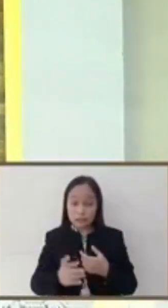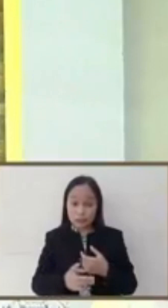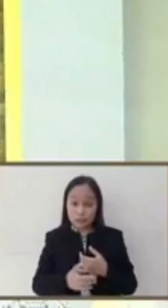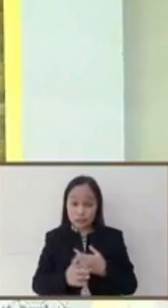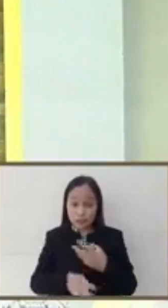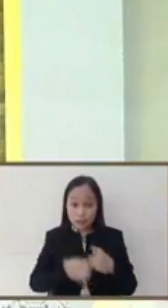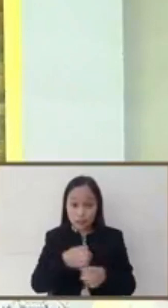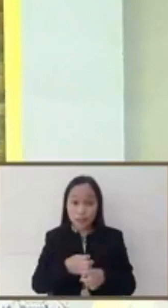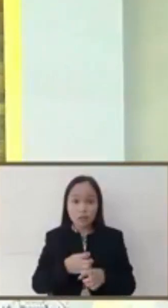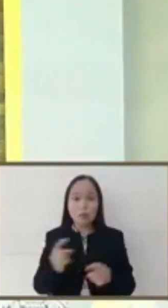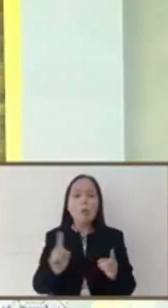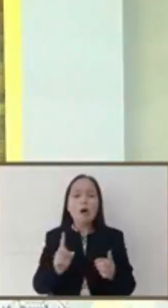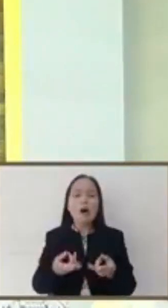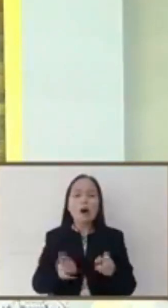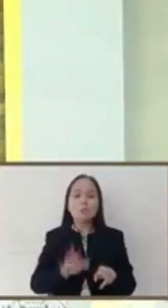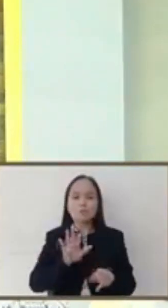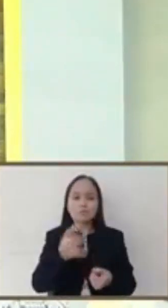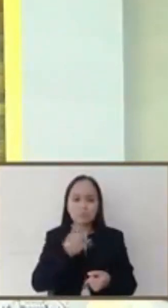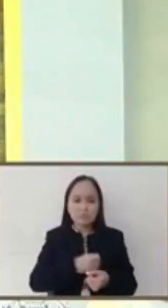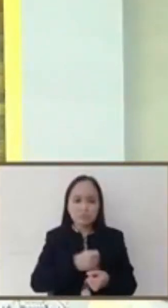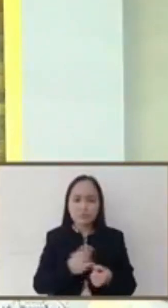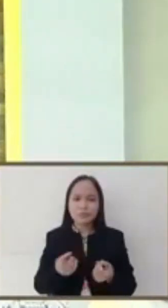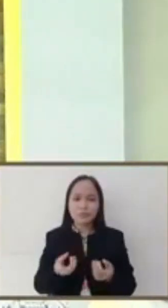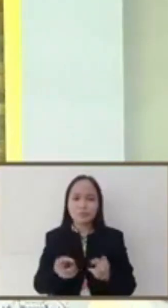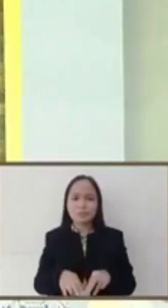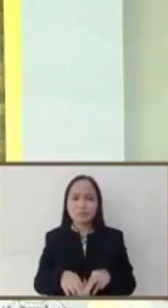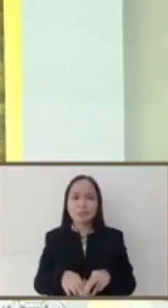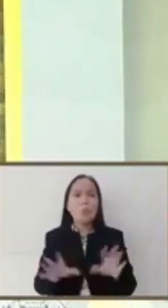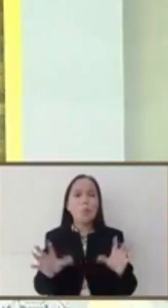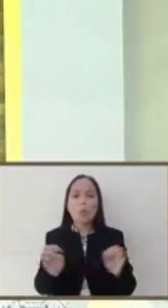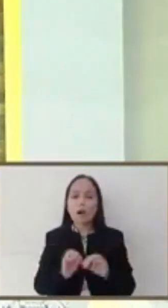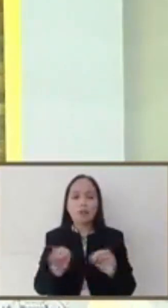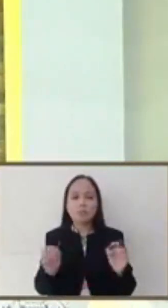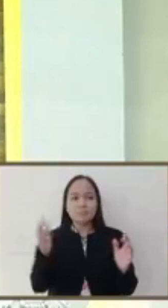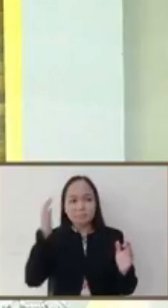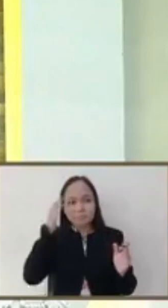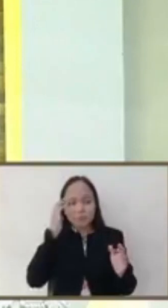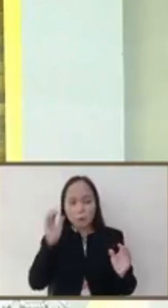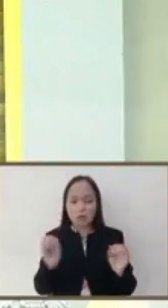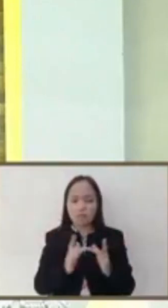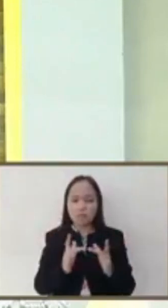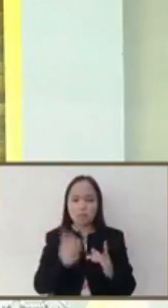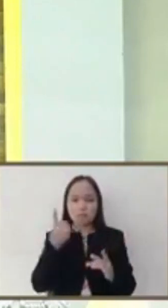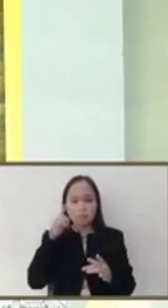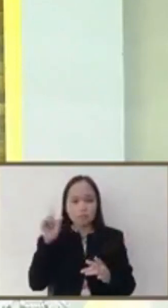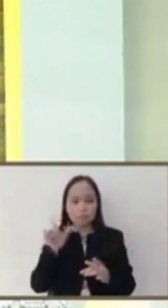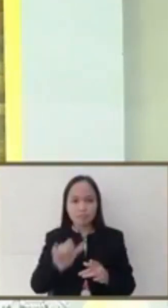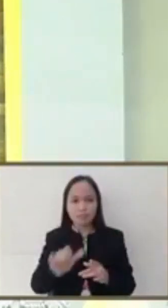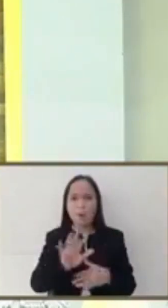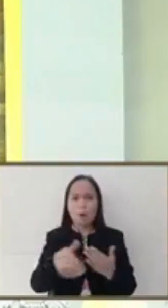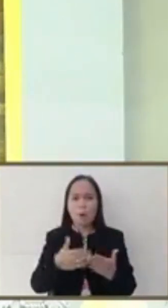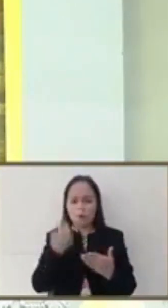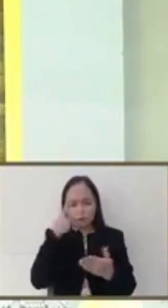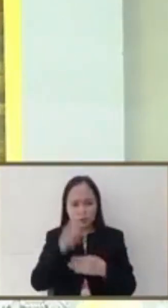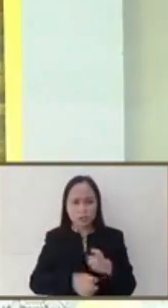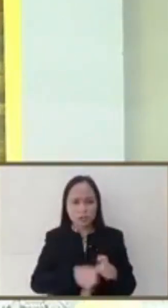kung saan pupunta ang ating investment. Walang kinalaman sa eternity. Lahat po ay nasa temporal, mga kapatid.